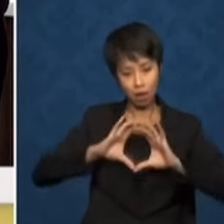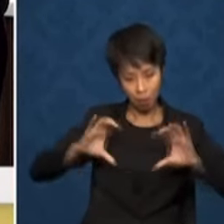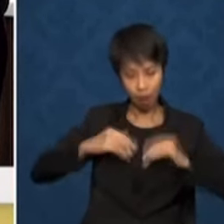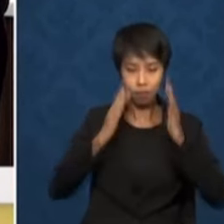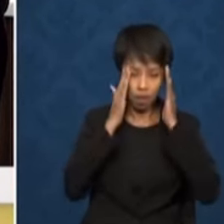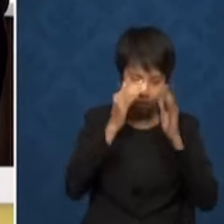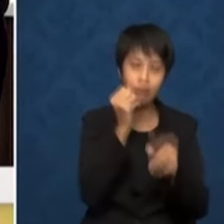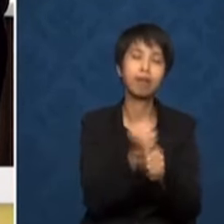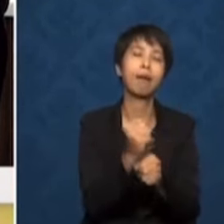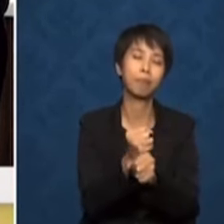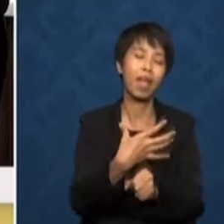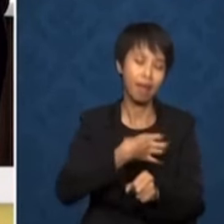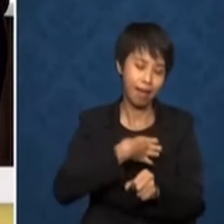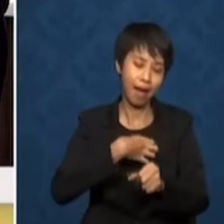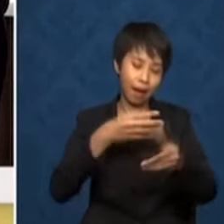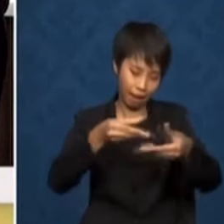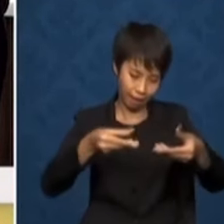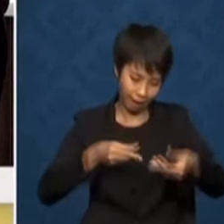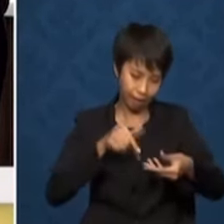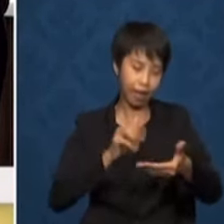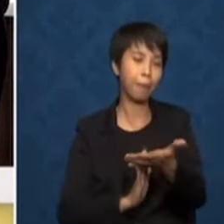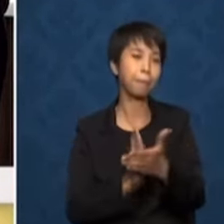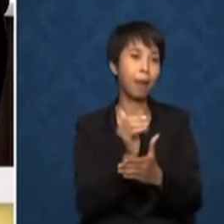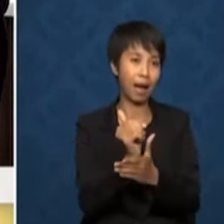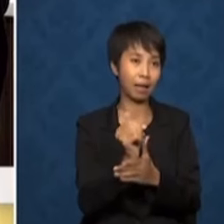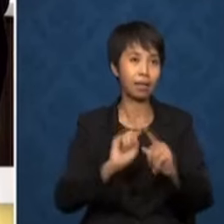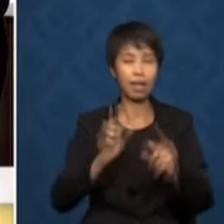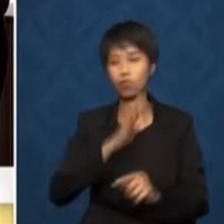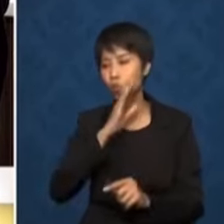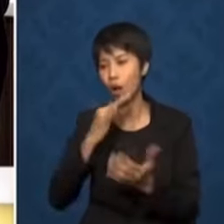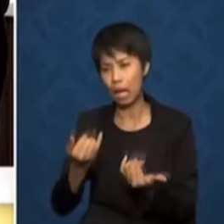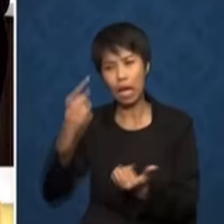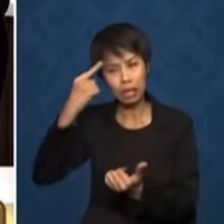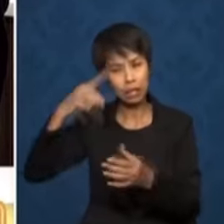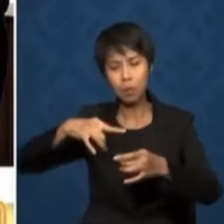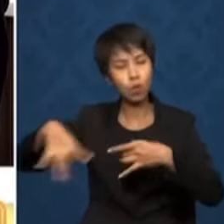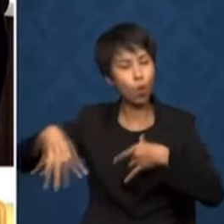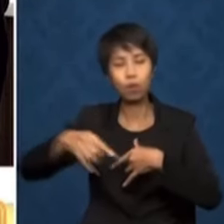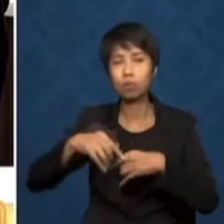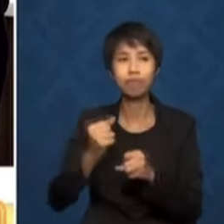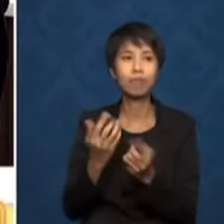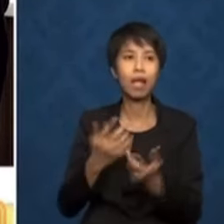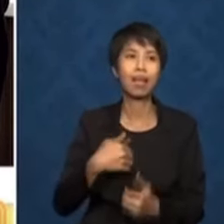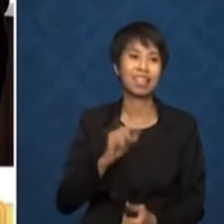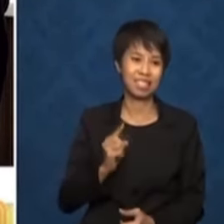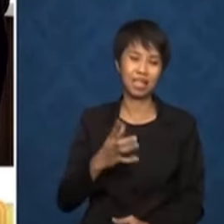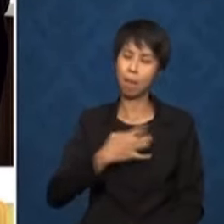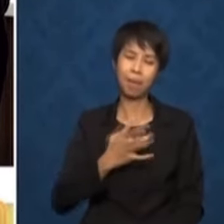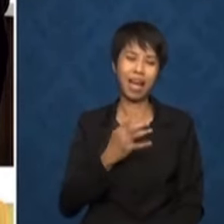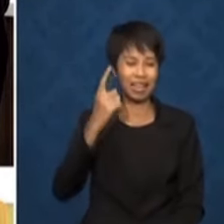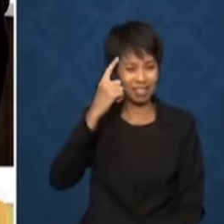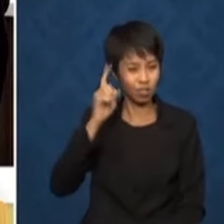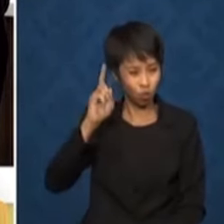ๆที่จะผลักดันรายงานฉบับนี้ให้ผ่านแล้วถ้าเกิดมีความเห็นที่ไม่เห็นตรงกันอย่างนี้เนี่ยจริงๆผมเองก็ไม่อยากให้ไปถึงการลงมติแต่ยังไงผมขอ